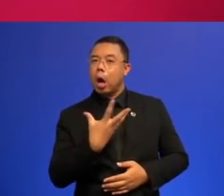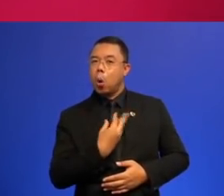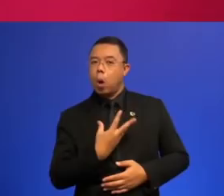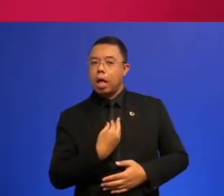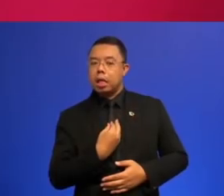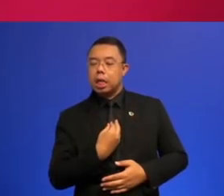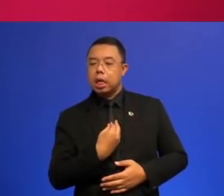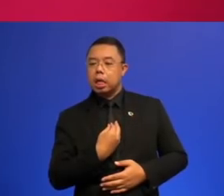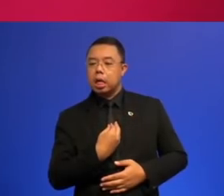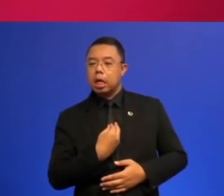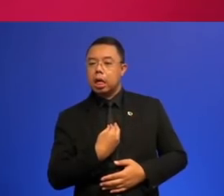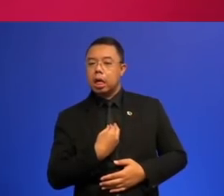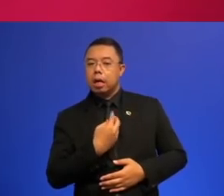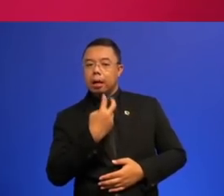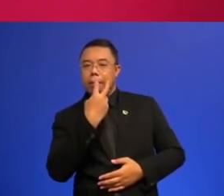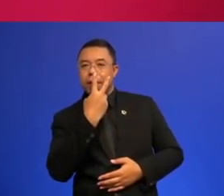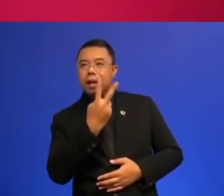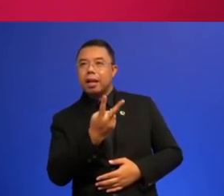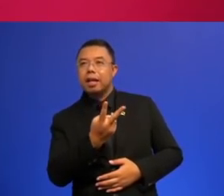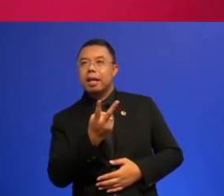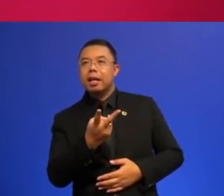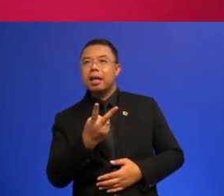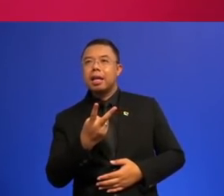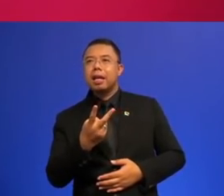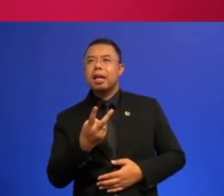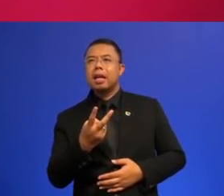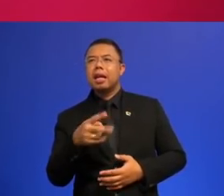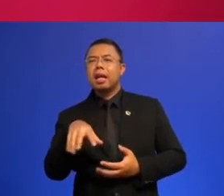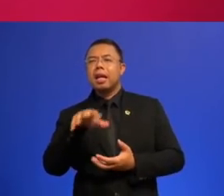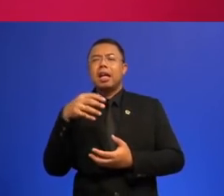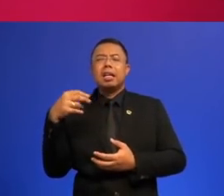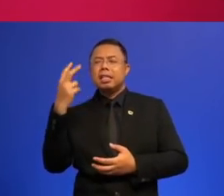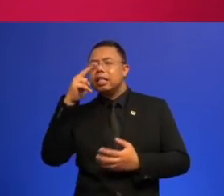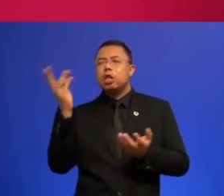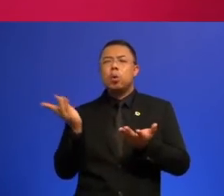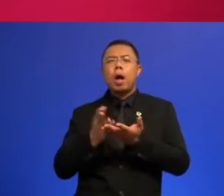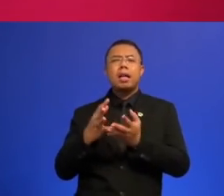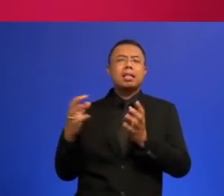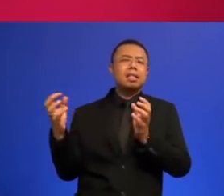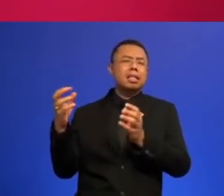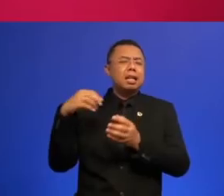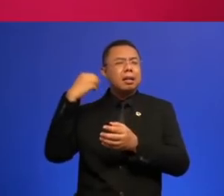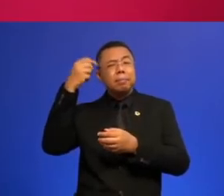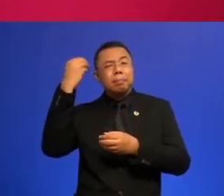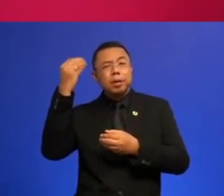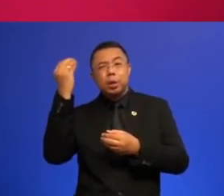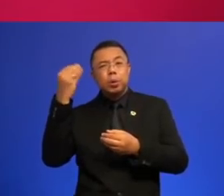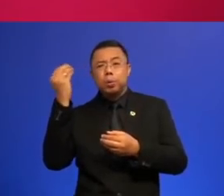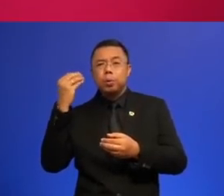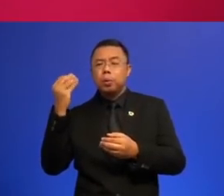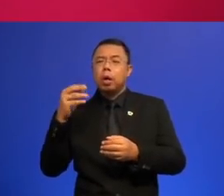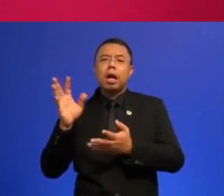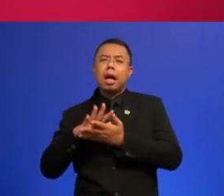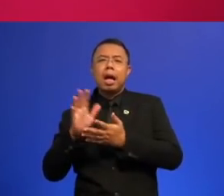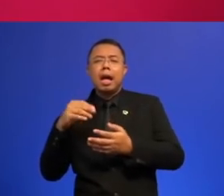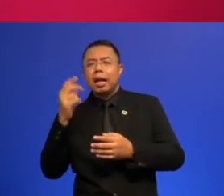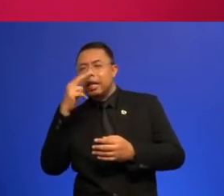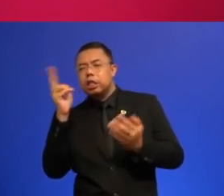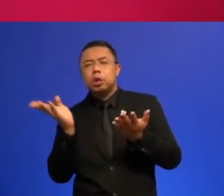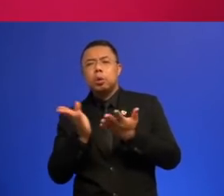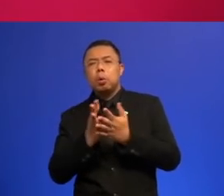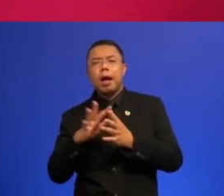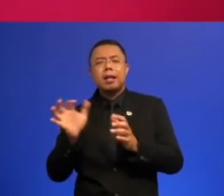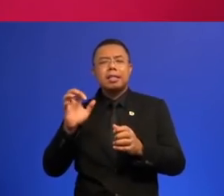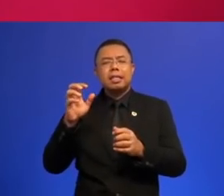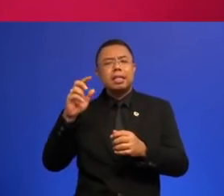kekhawatiran. Melihat yang namanya kekeruhan keadaan. Ini kan kisruh. Ada suasana kisruh, ada kusut. Betul